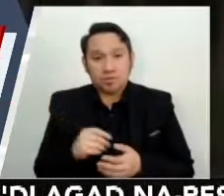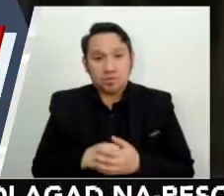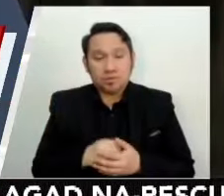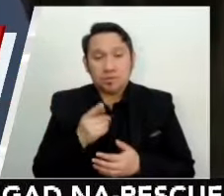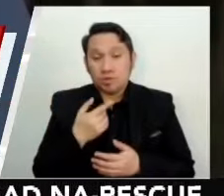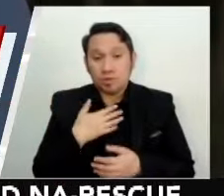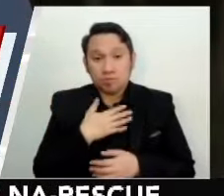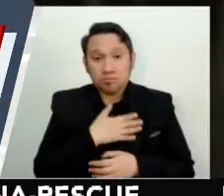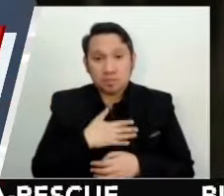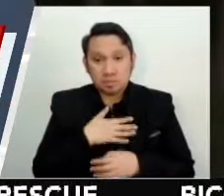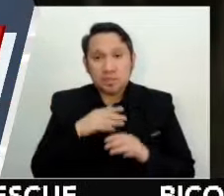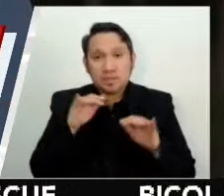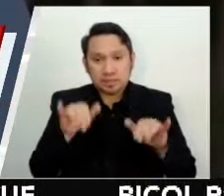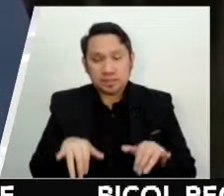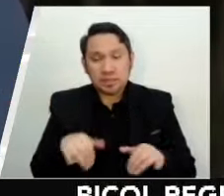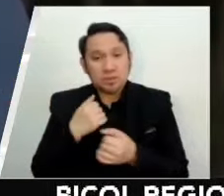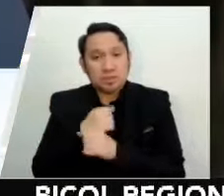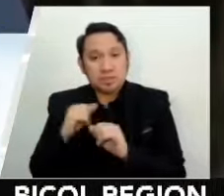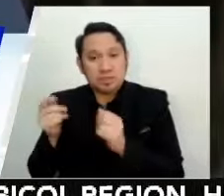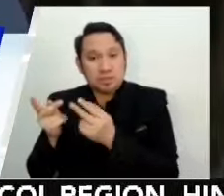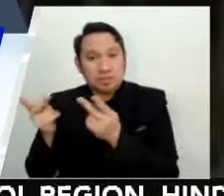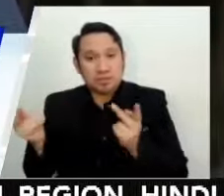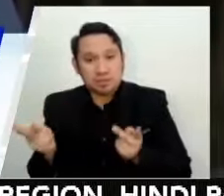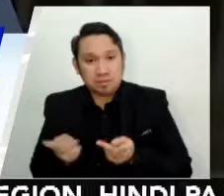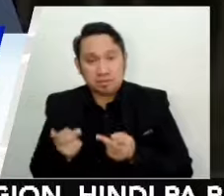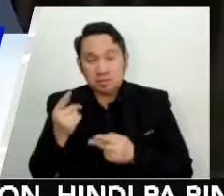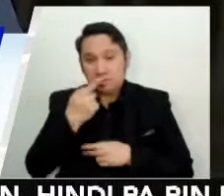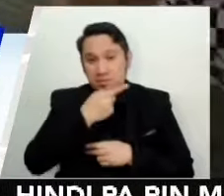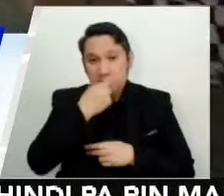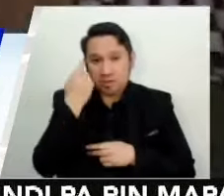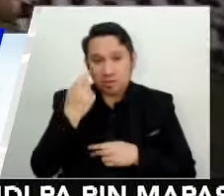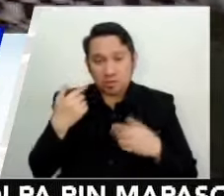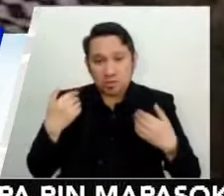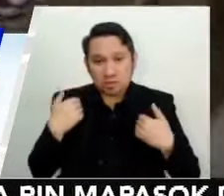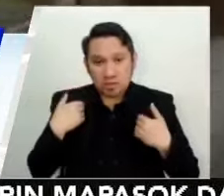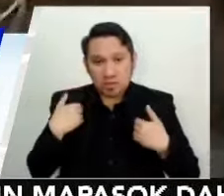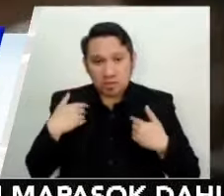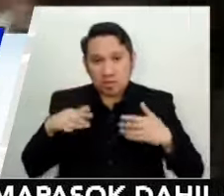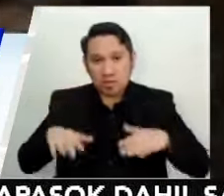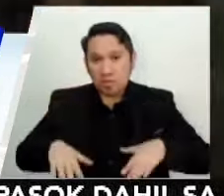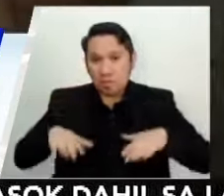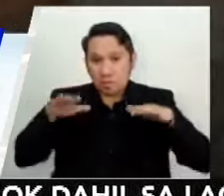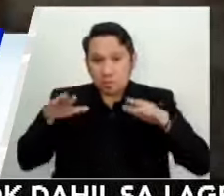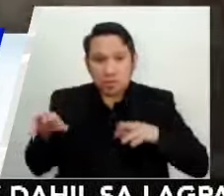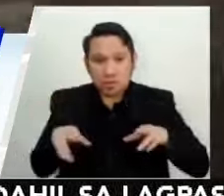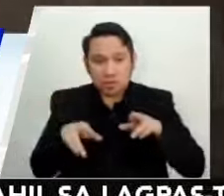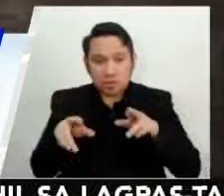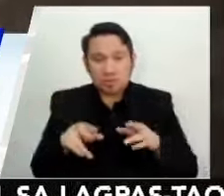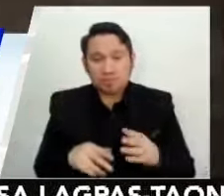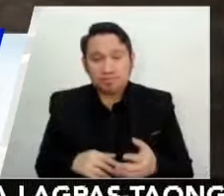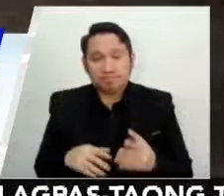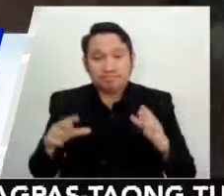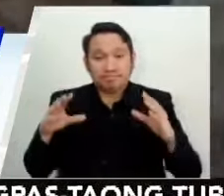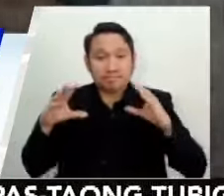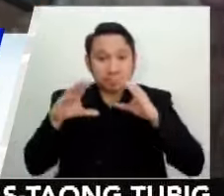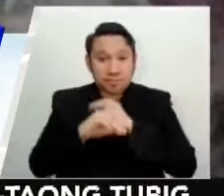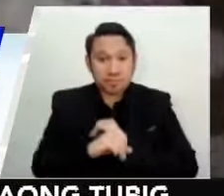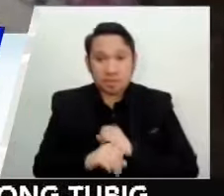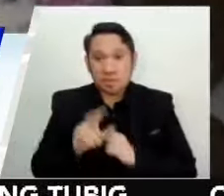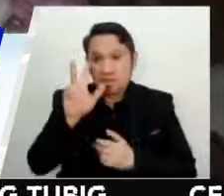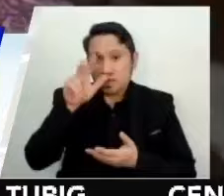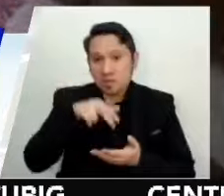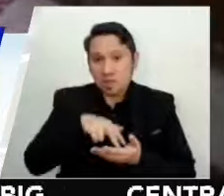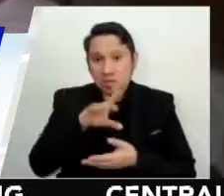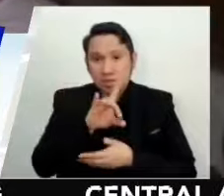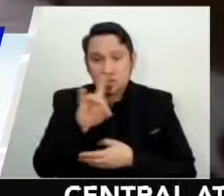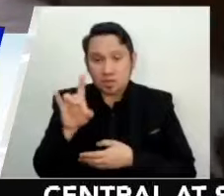evacuation center kasi may kasunod pa kasing pagtaas ng kailugan o pagbaha. Sa kabuuan, nasa 3,892